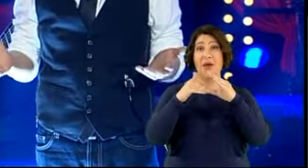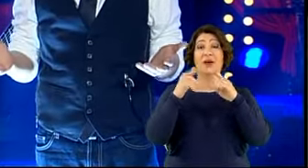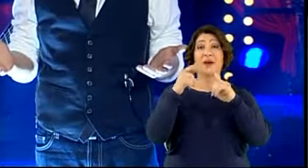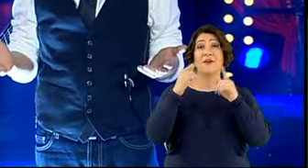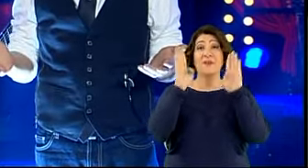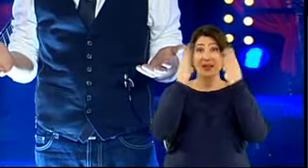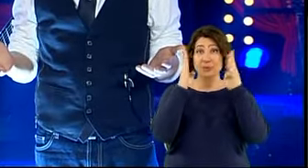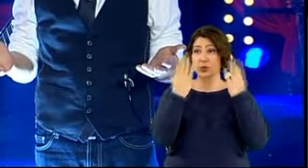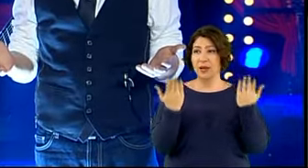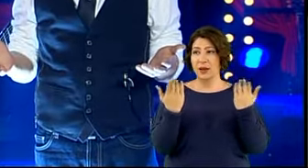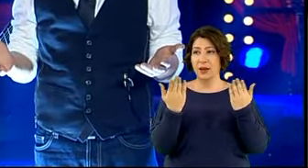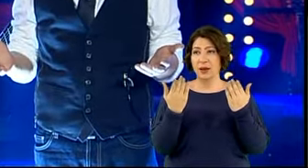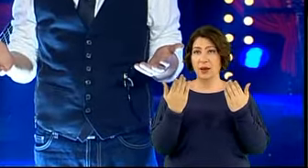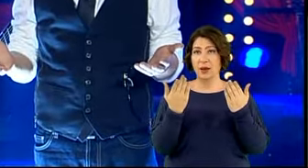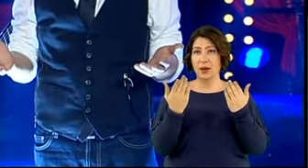Facebook'ta ne?